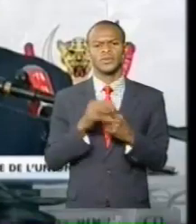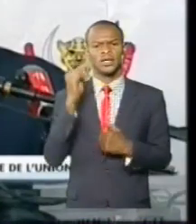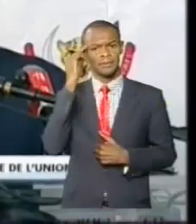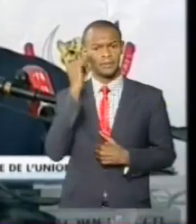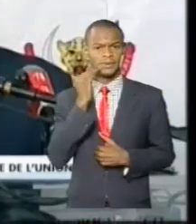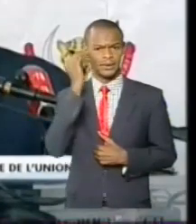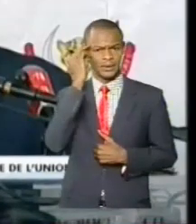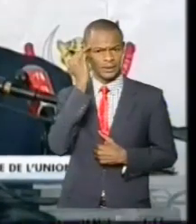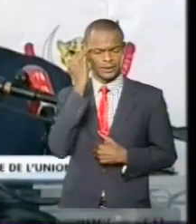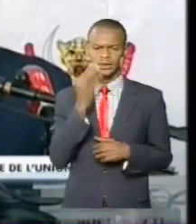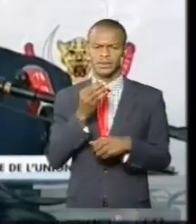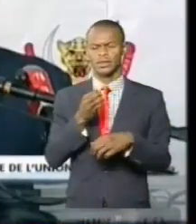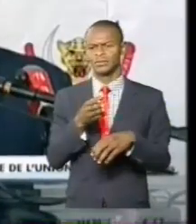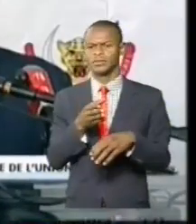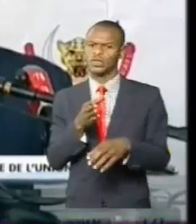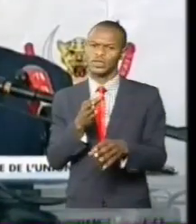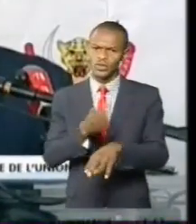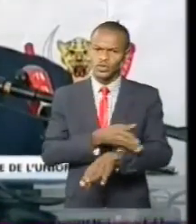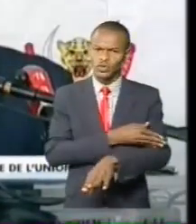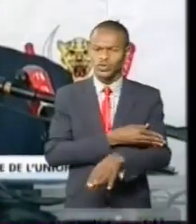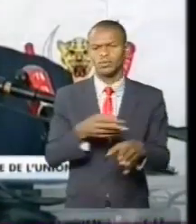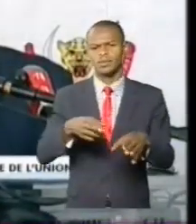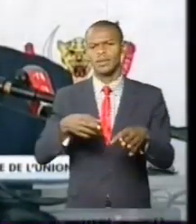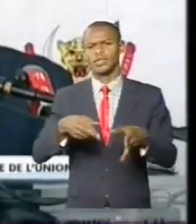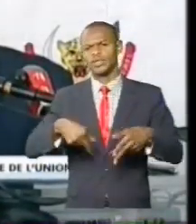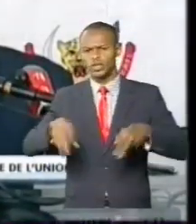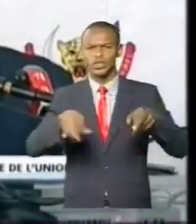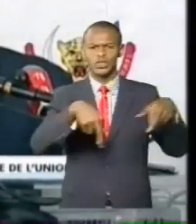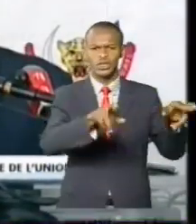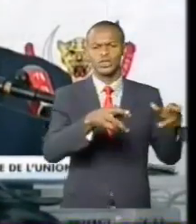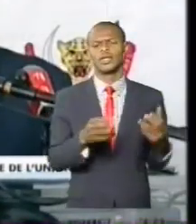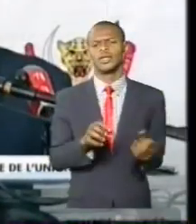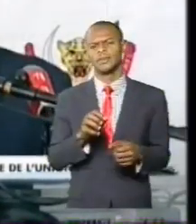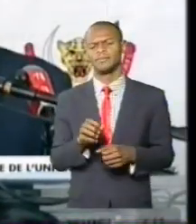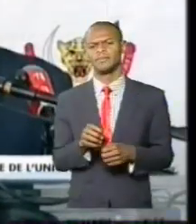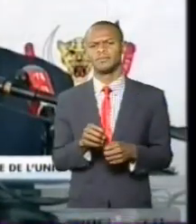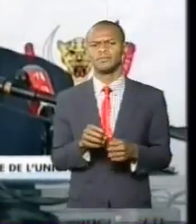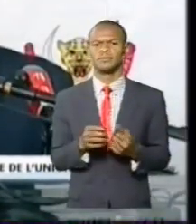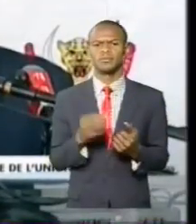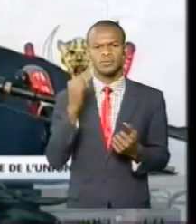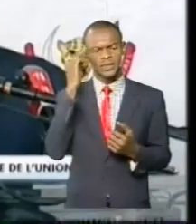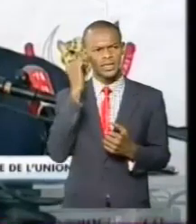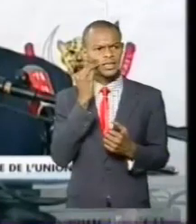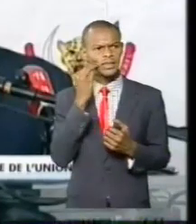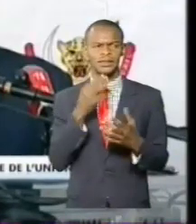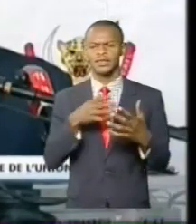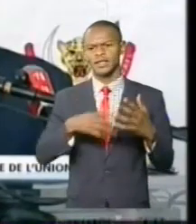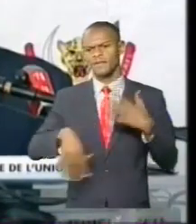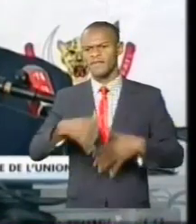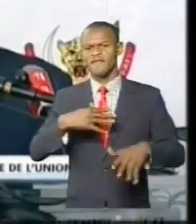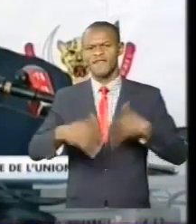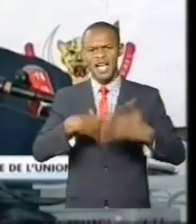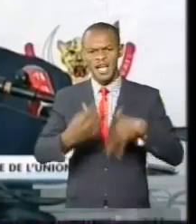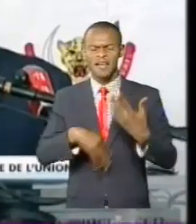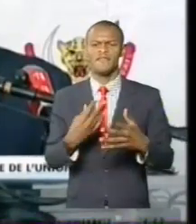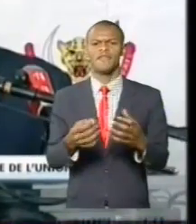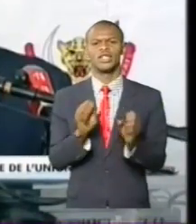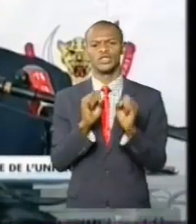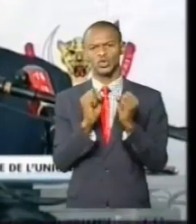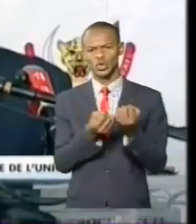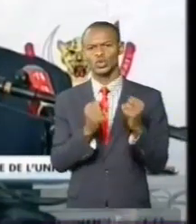Guy Mikulu Pombo. Ministre des Affaires Sociales, Mme Rose